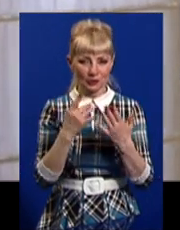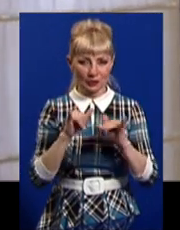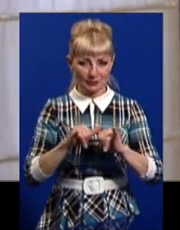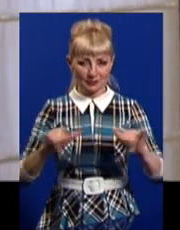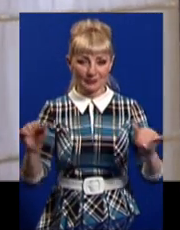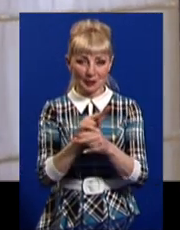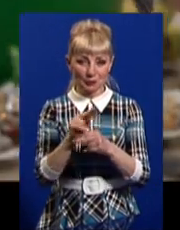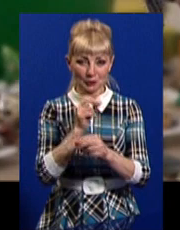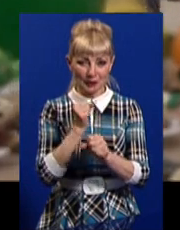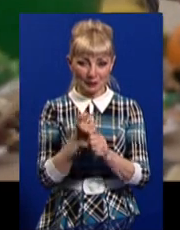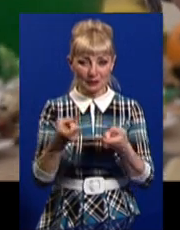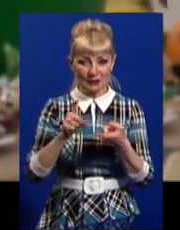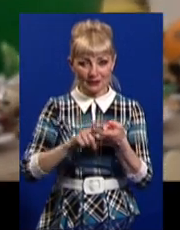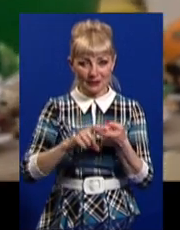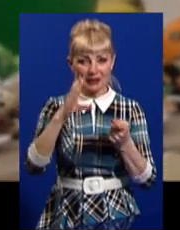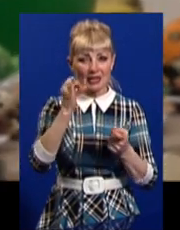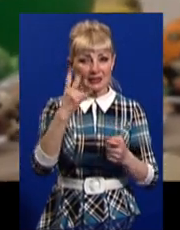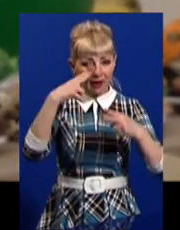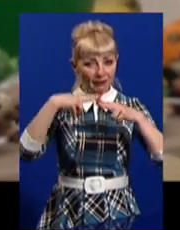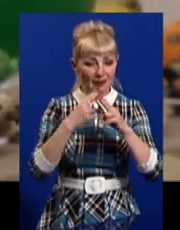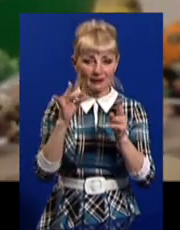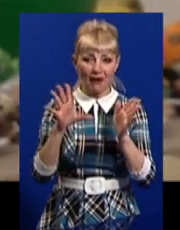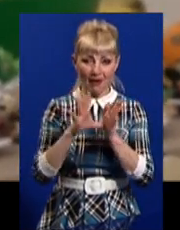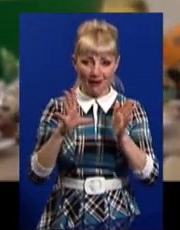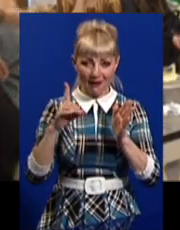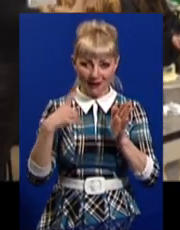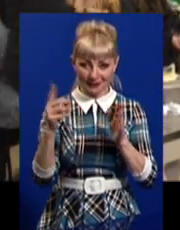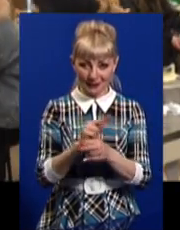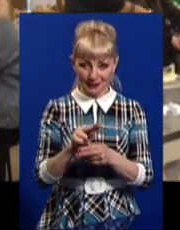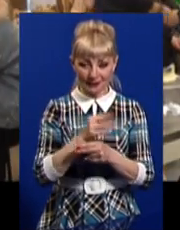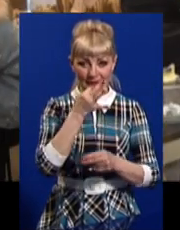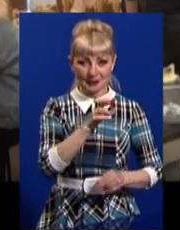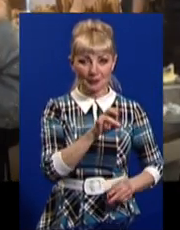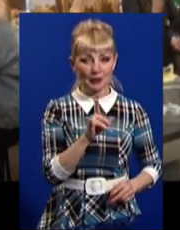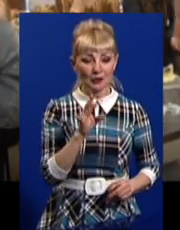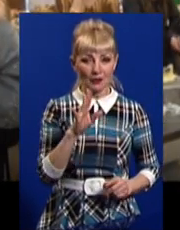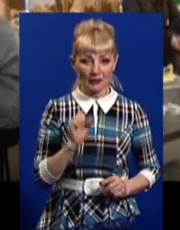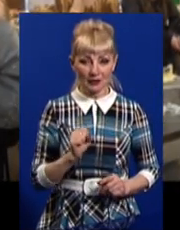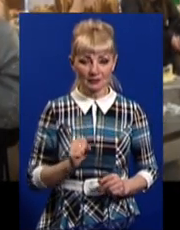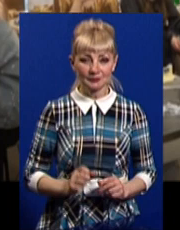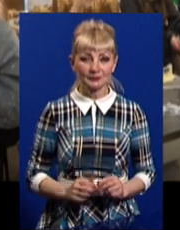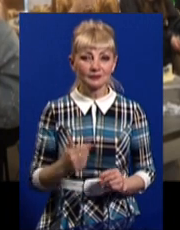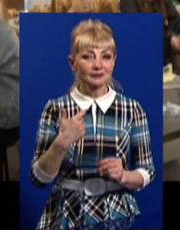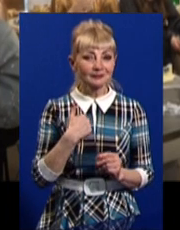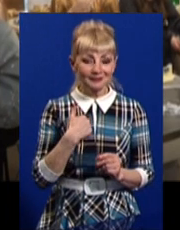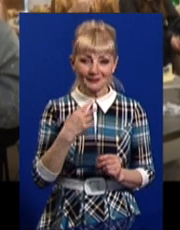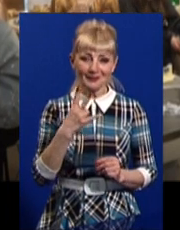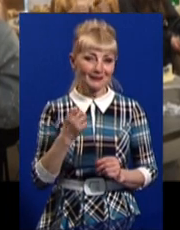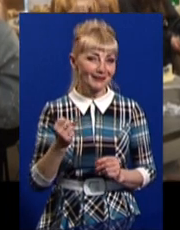роботи. Вони пов'язані з сантехнікою та електрикою, каже Анастасія Бикова. Я не є